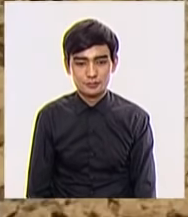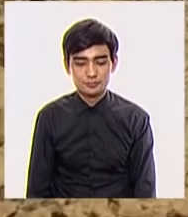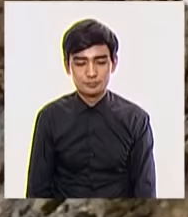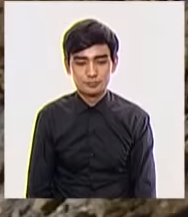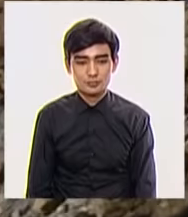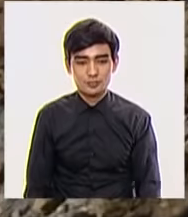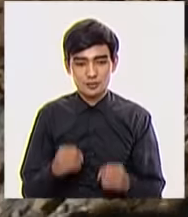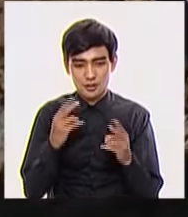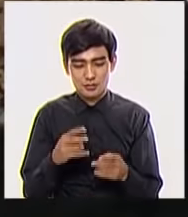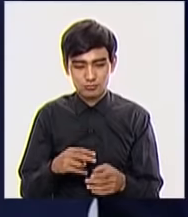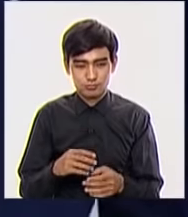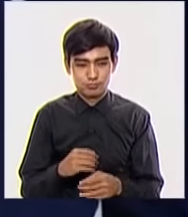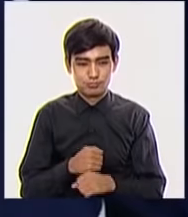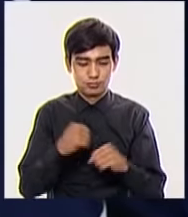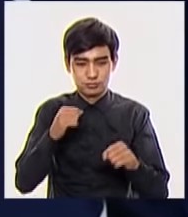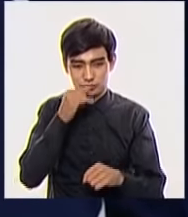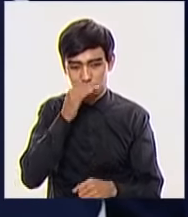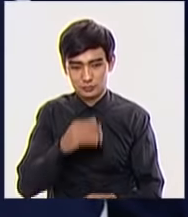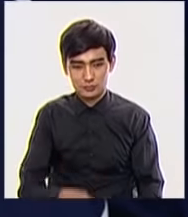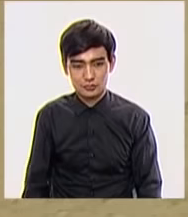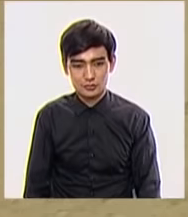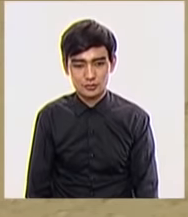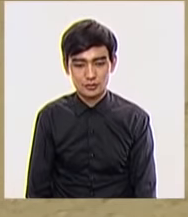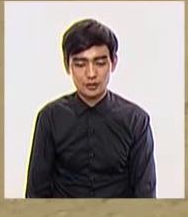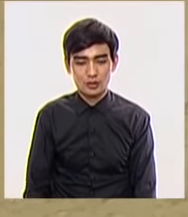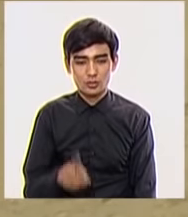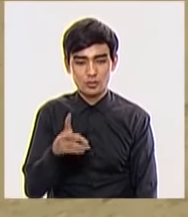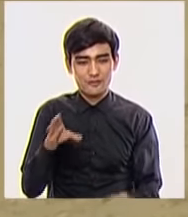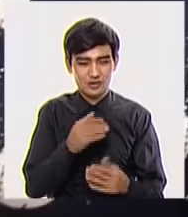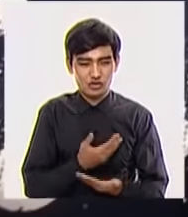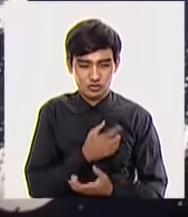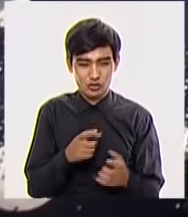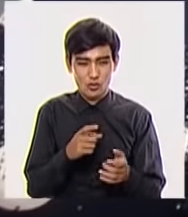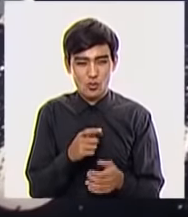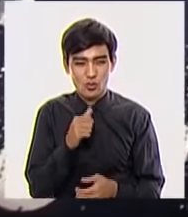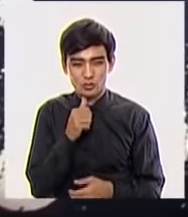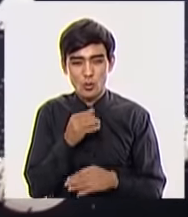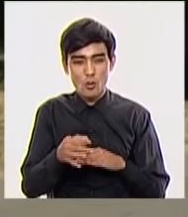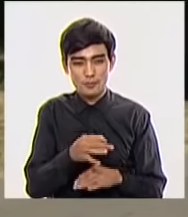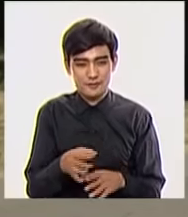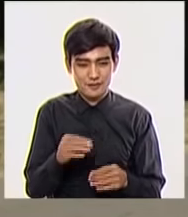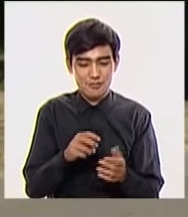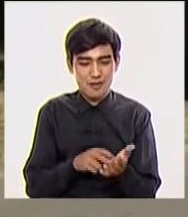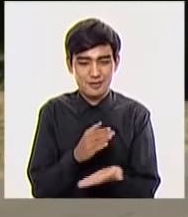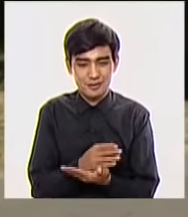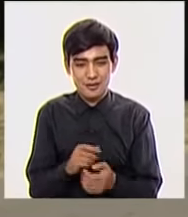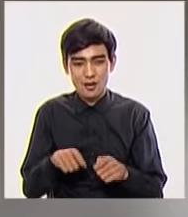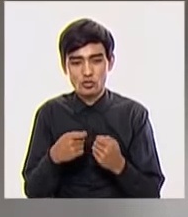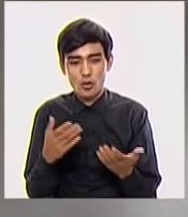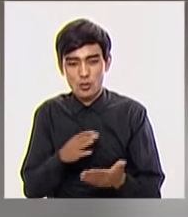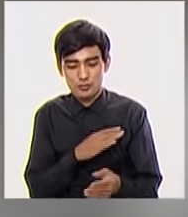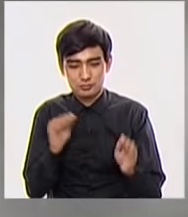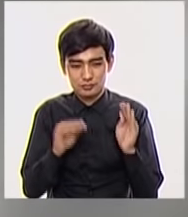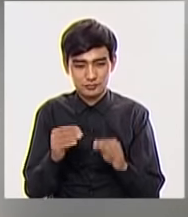Как бы не взлететь на воздух? Кто нам ее будет ремонтировать? Чего опасаются жители Кустанайской области? С какими нарушениями